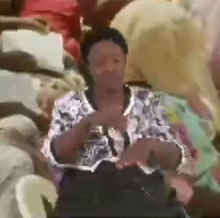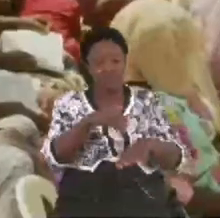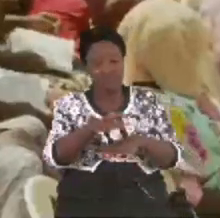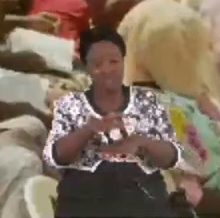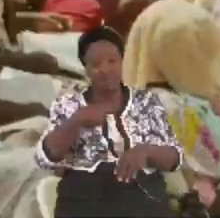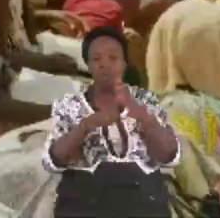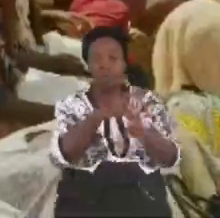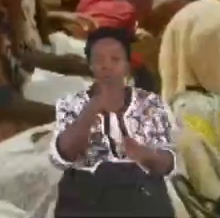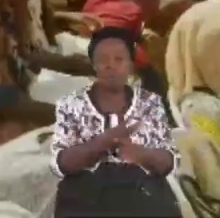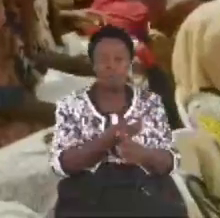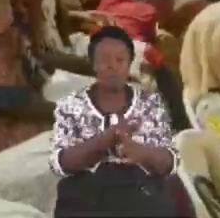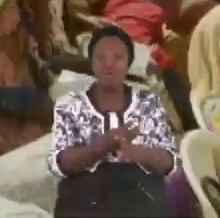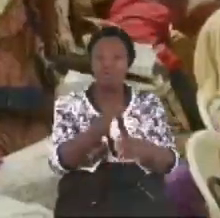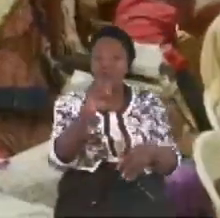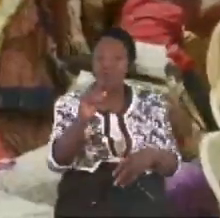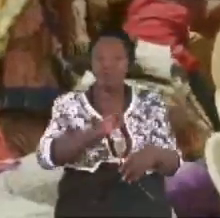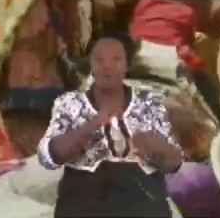ai aussi envoyés